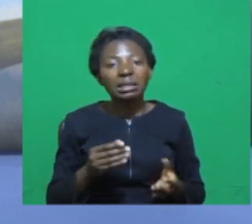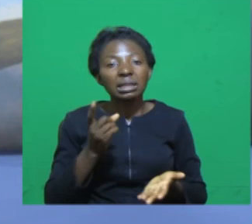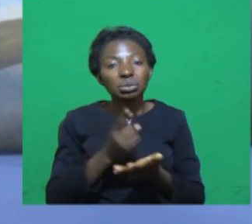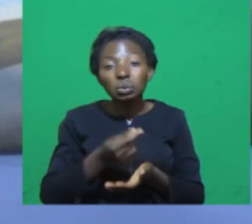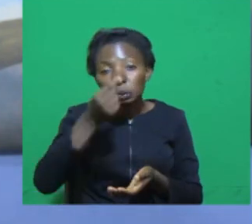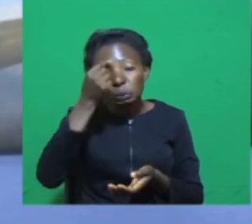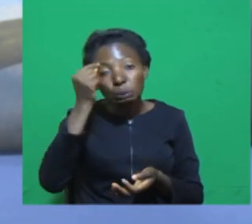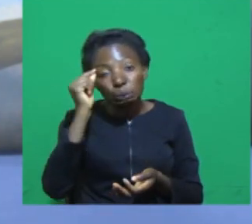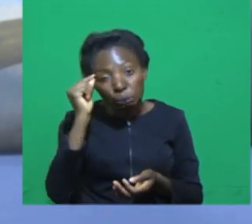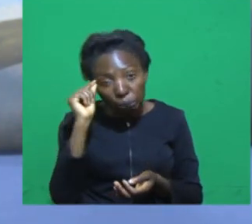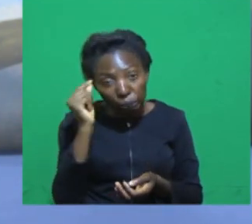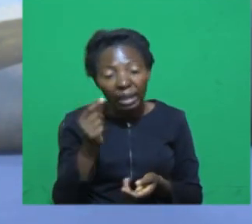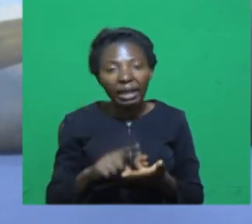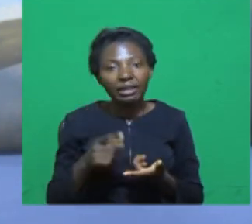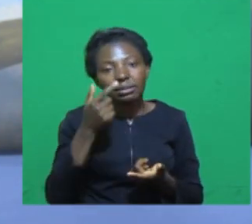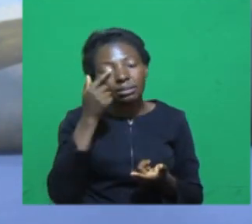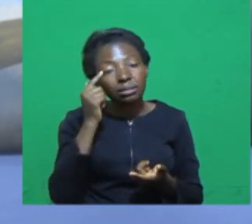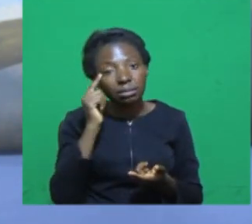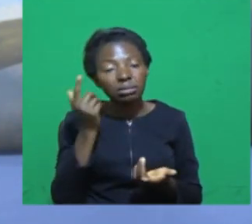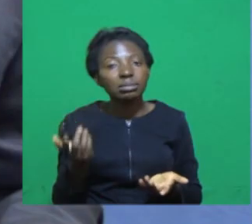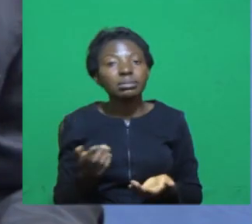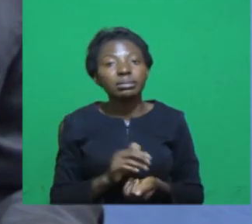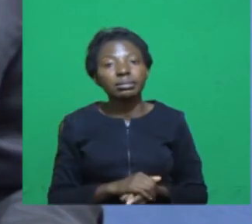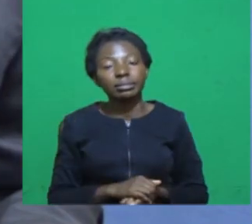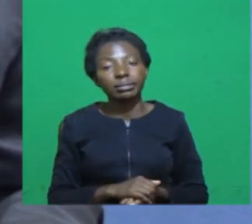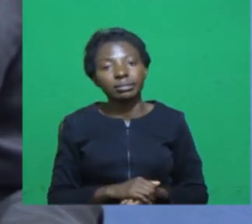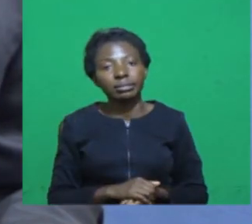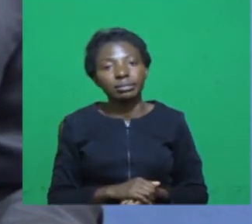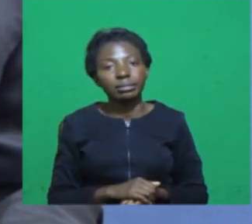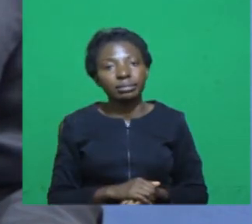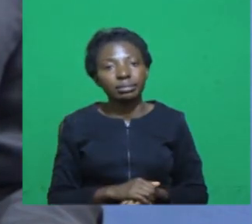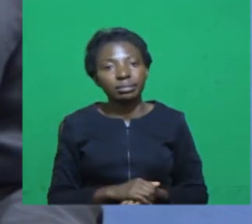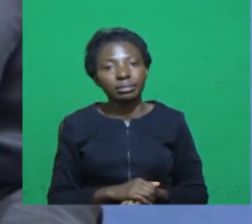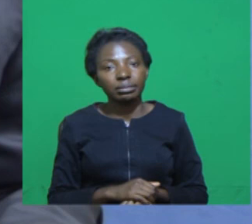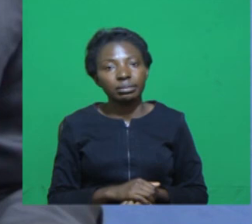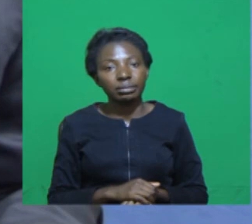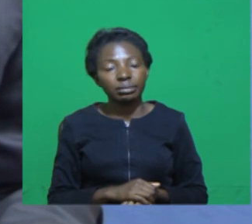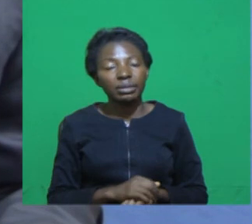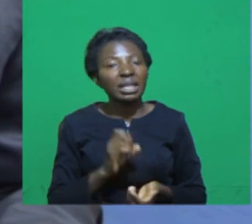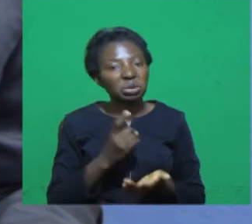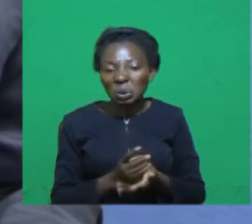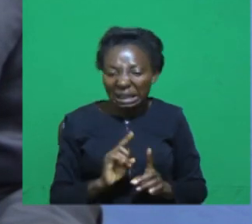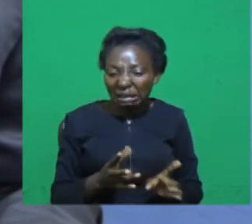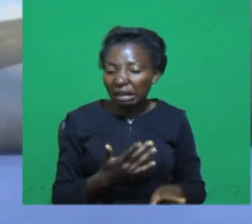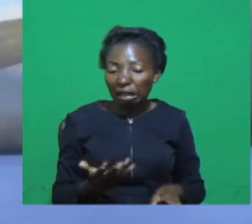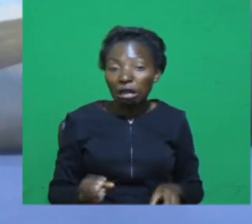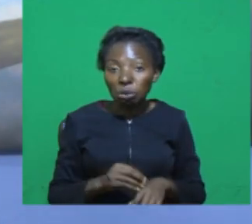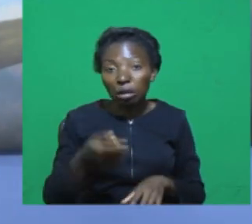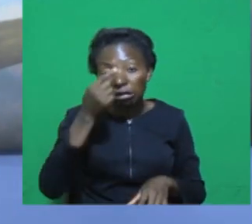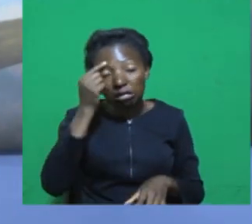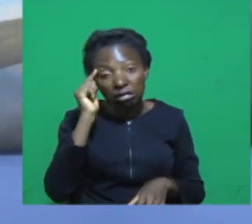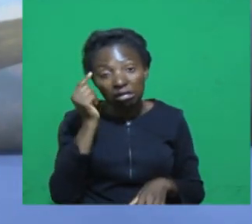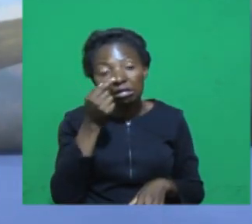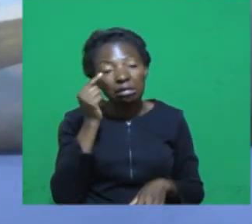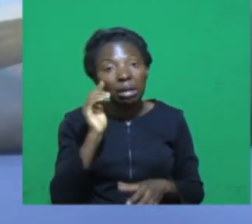avanoita nema-eyelids. Okay. Kureva patsiye apa. Okay. Hani mazvona panotambwa napo zvakadaro zvekuti vanoziva